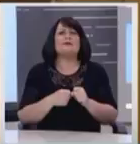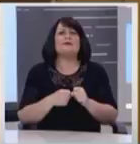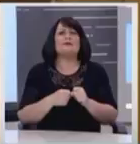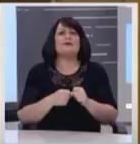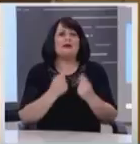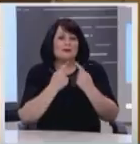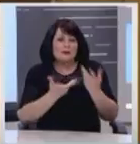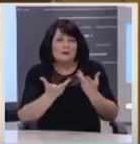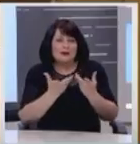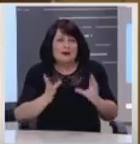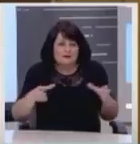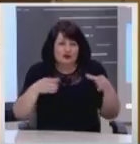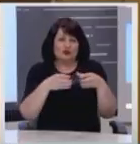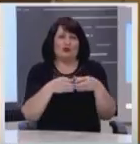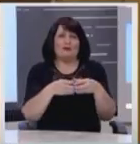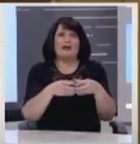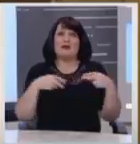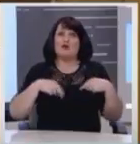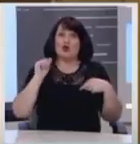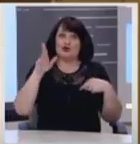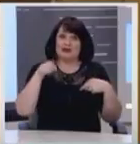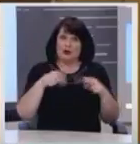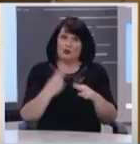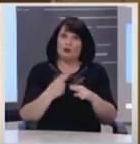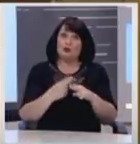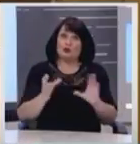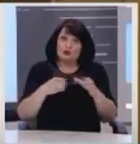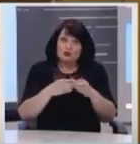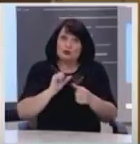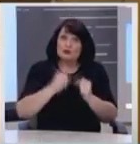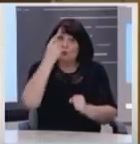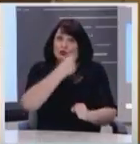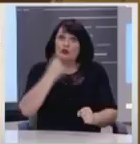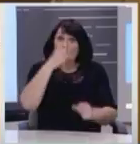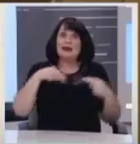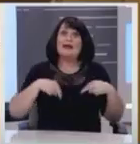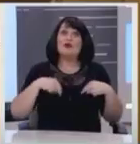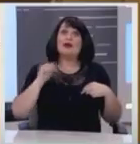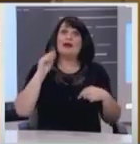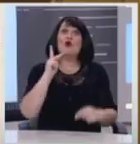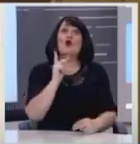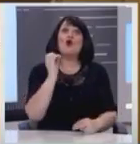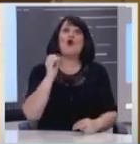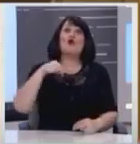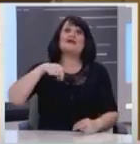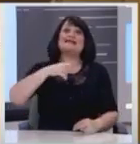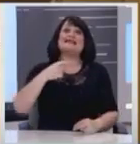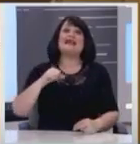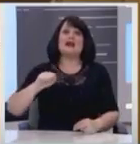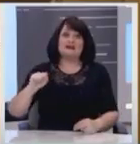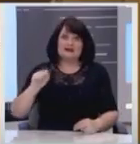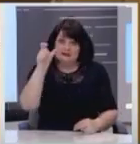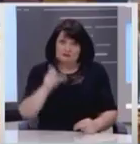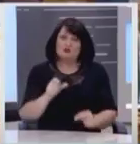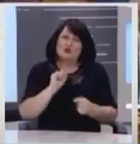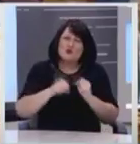της διαπραγματευτικής ομάδας του Υπουργείου Εξωτερικών και προσωπικά του Υπουργού Εξωτερικών, κ. Κοτζιά, για